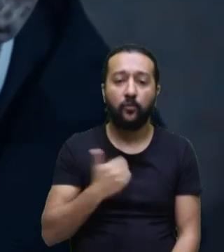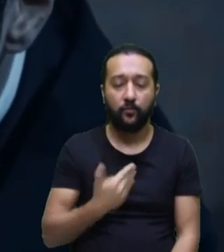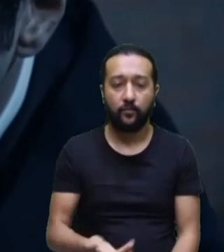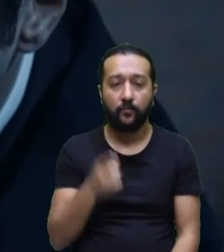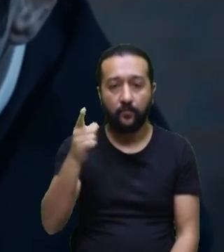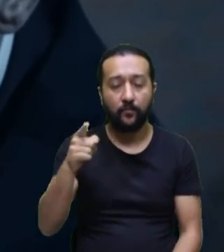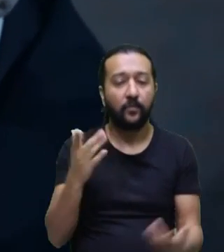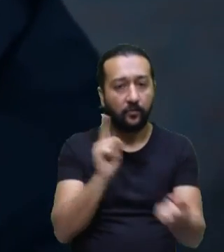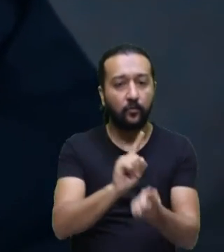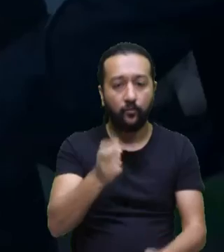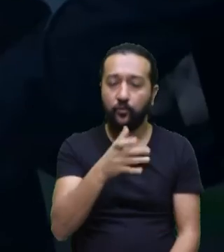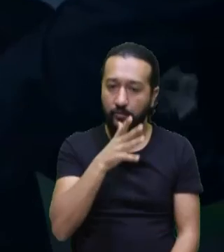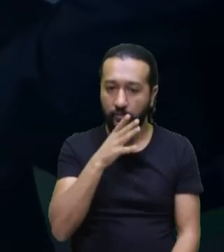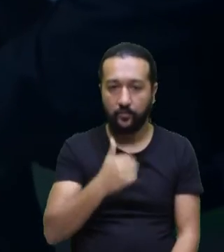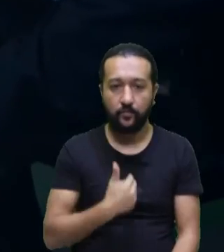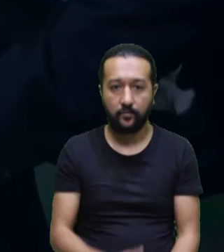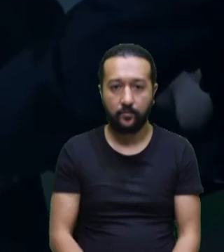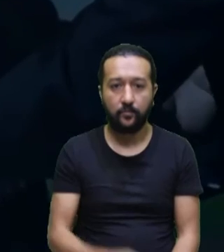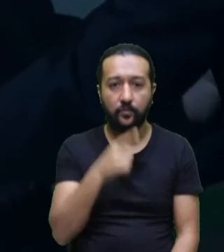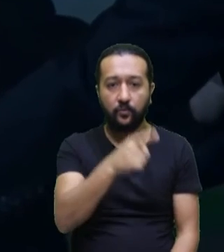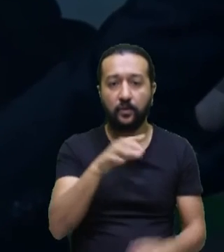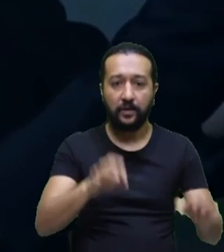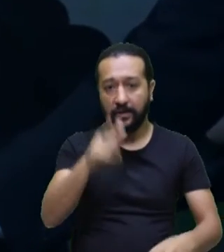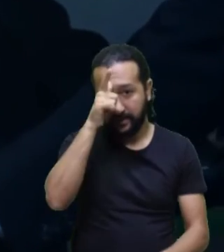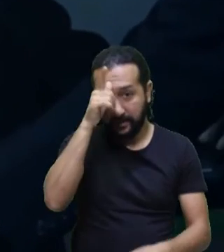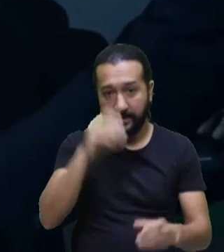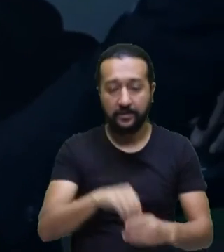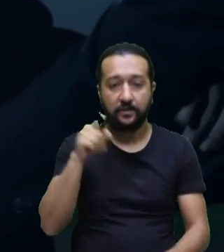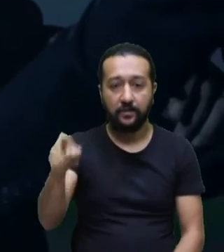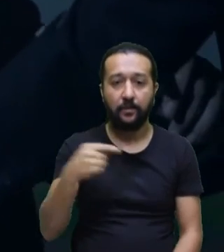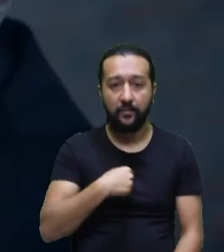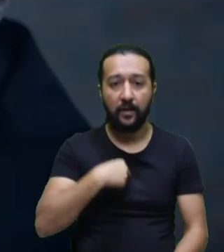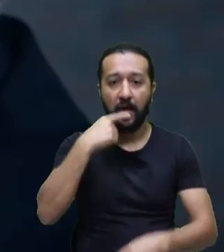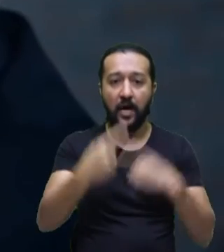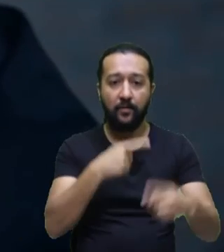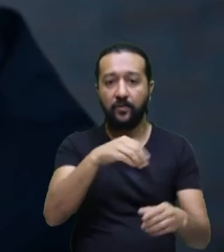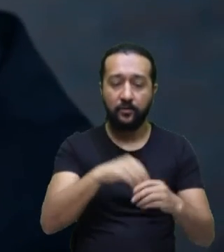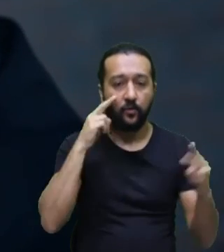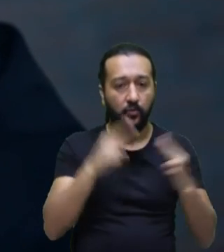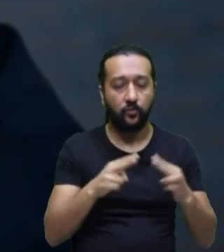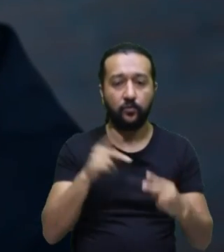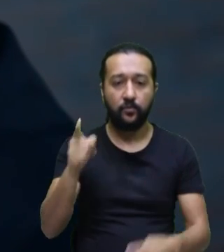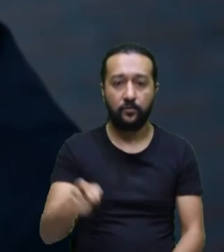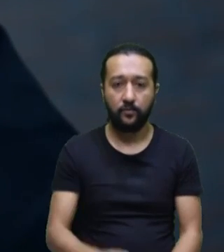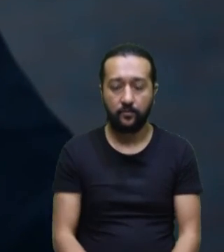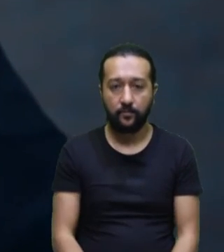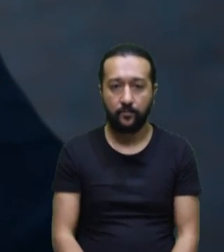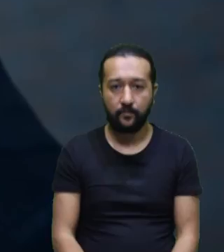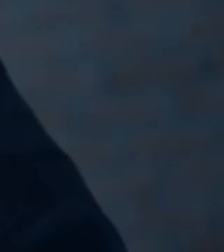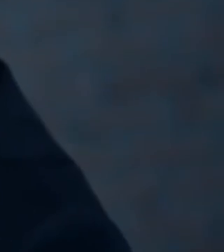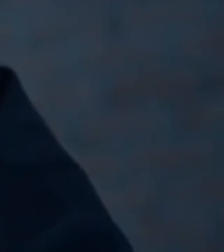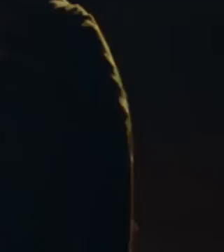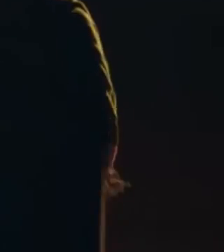Ama ona nasıl ulaşacağınızı biliyorum. Şu anda Irak'ta. benim akrabalarımla görüşüyor.